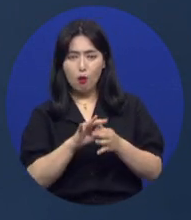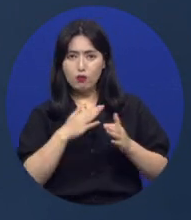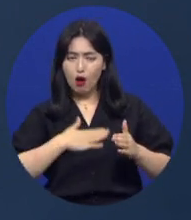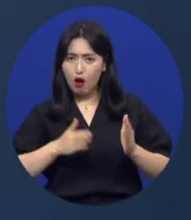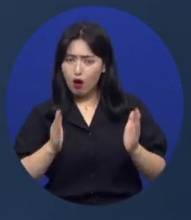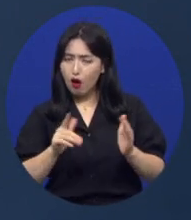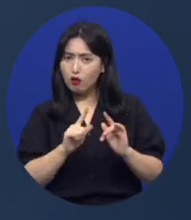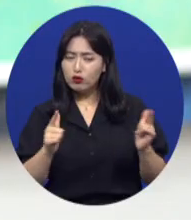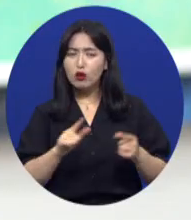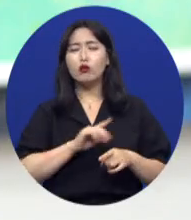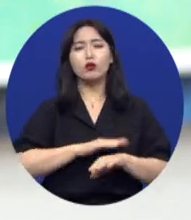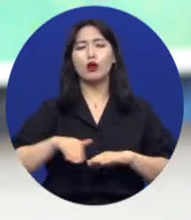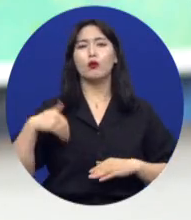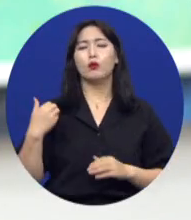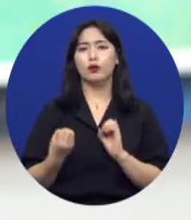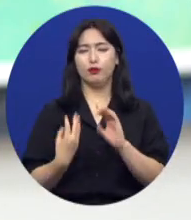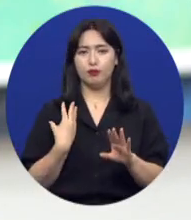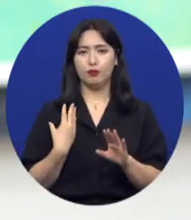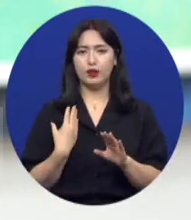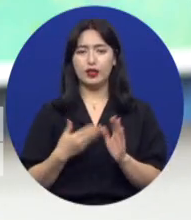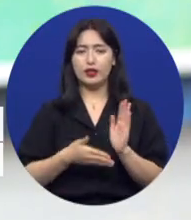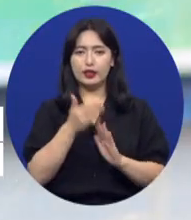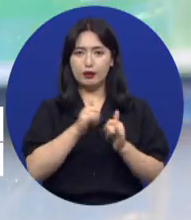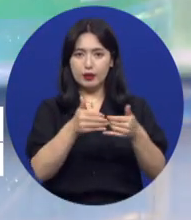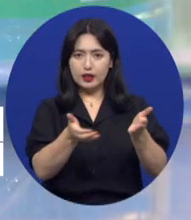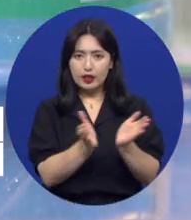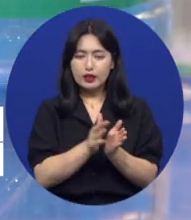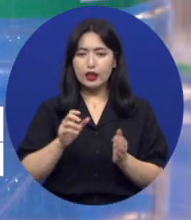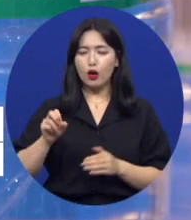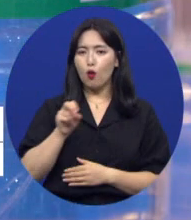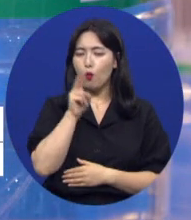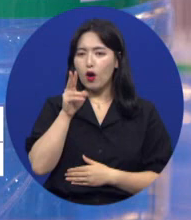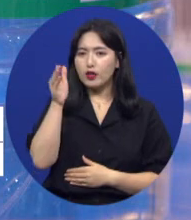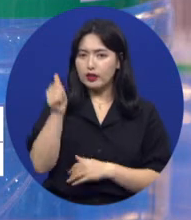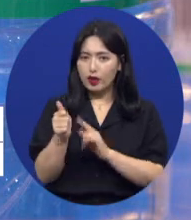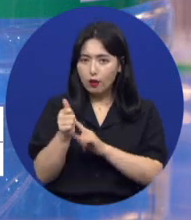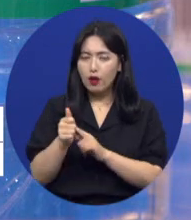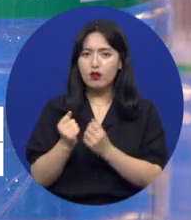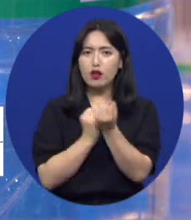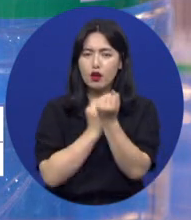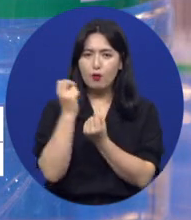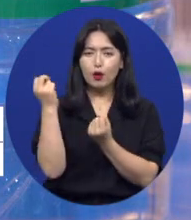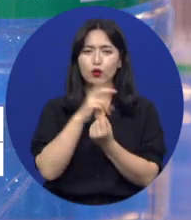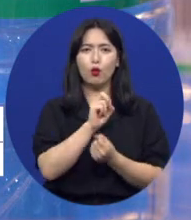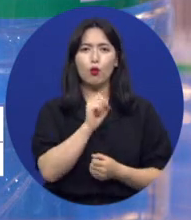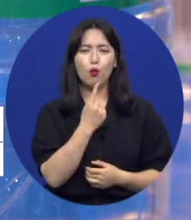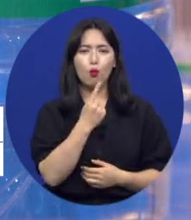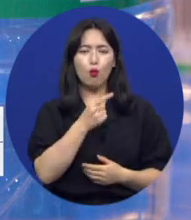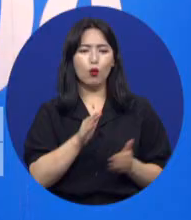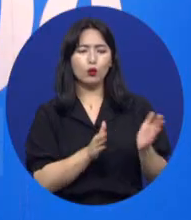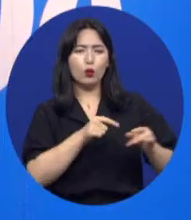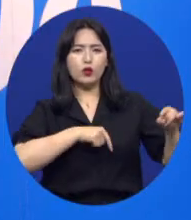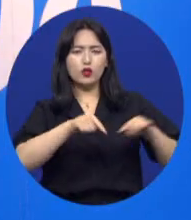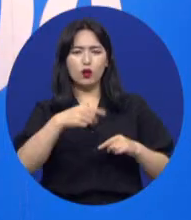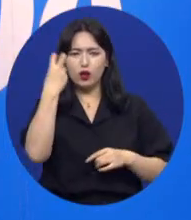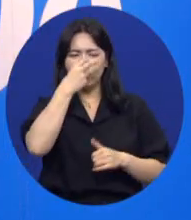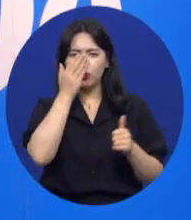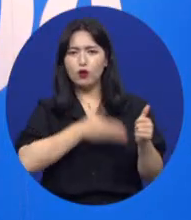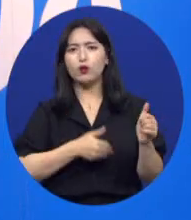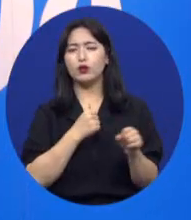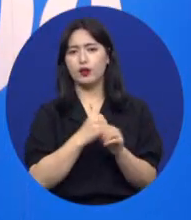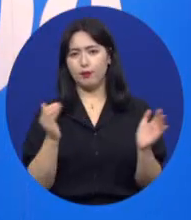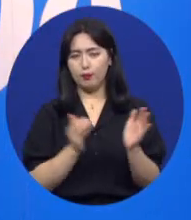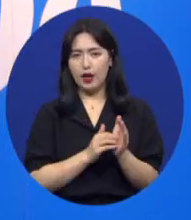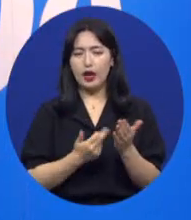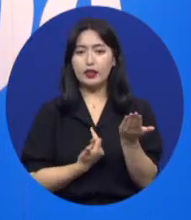밝혔습니다 시민단체가 원희룡 장관의 해명과 5 000원 도정에 조사를 요구한 가운데에 제주도 개발공사